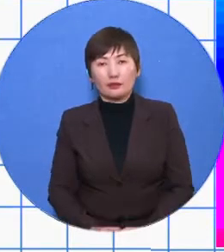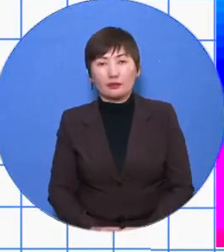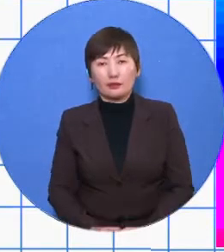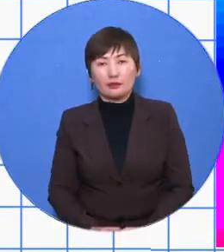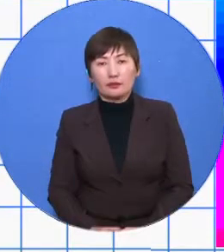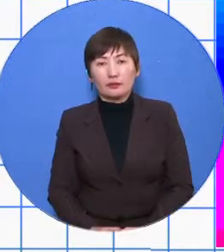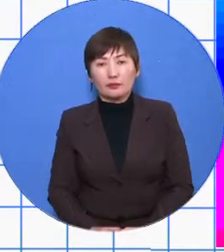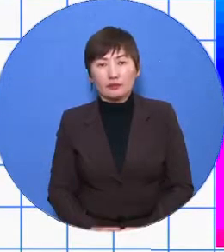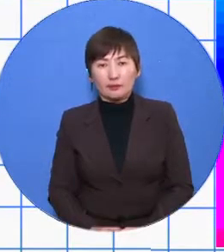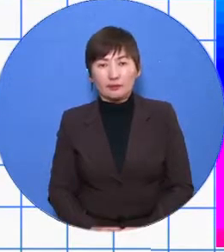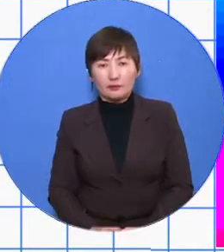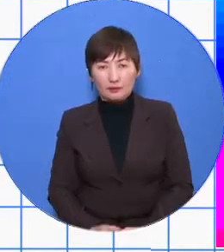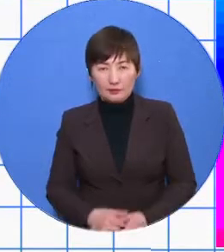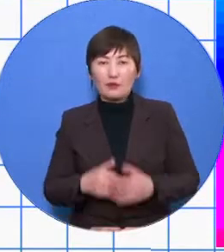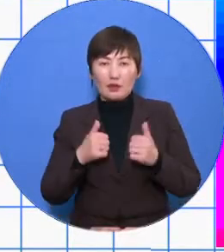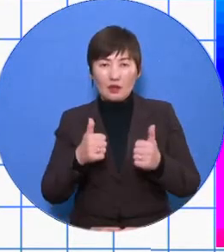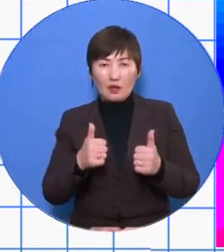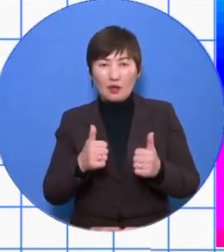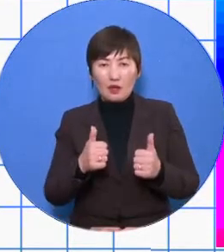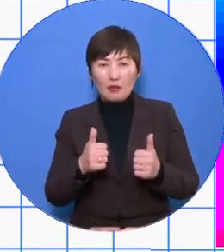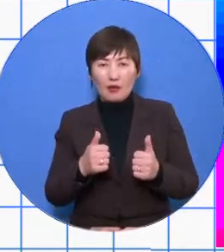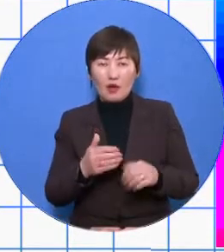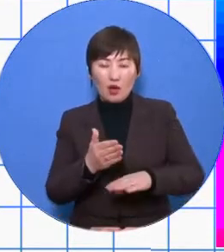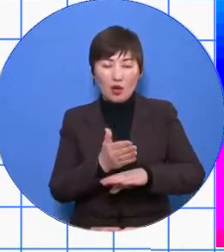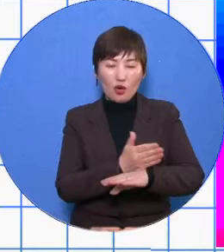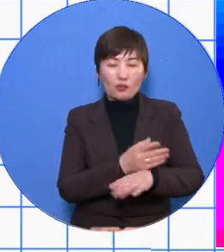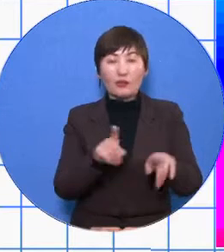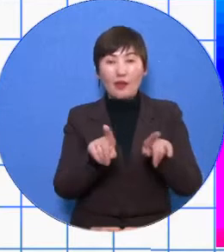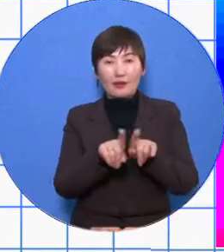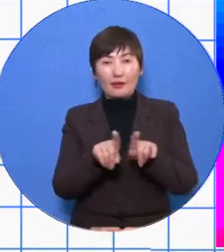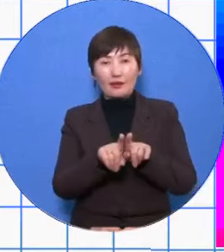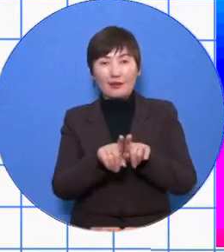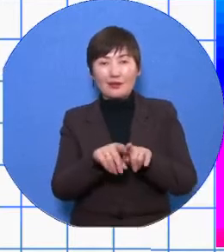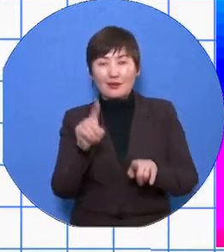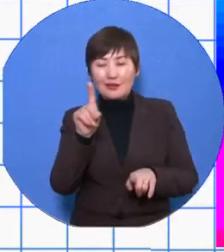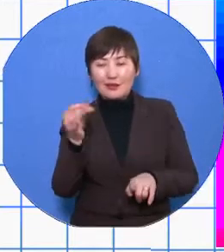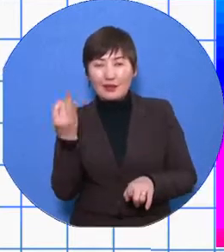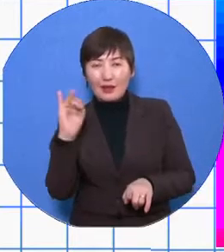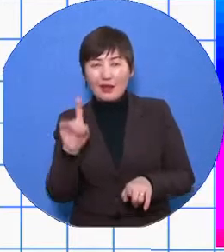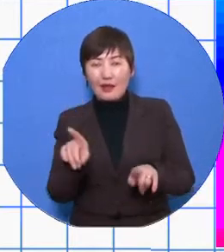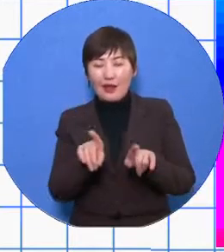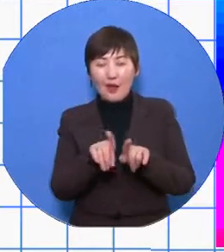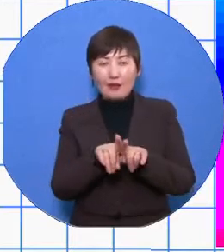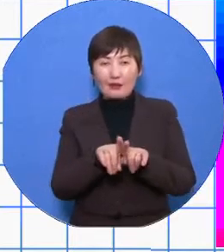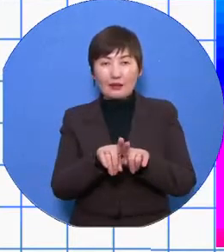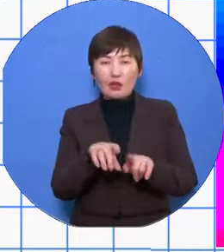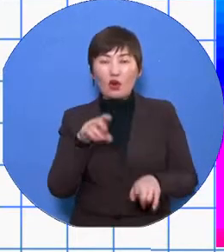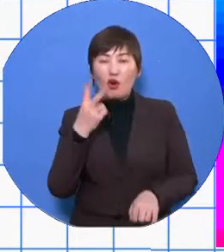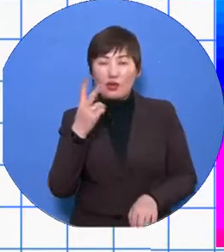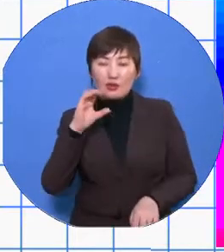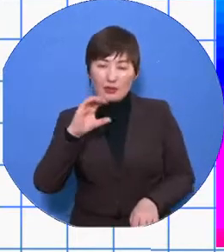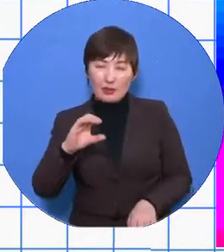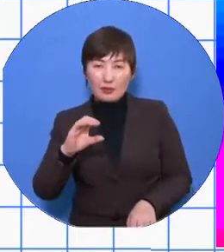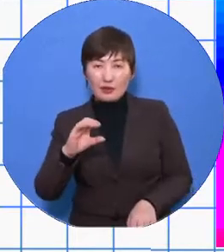За, сайн байна. Биеэс толь хүртлэх зай, толиноос дүрс хүртлэх зай адилхан байсан. Тийм учраас мөн адилхан хоёр толины цаана